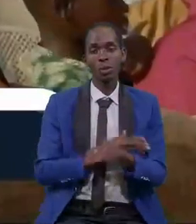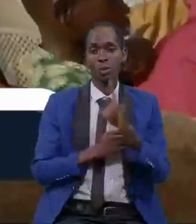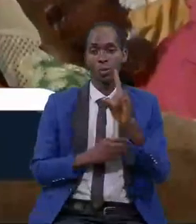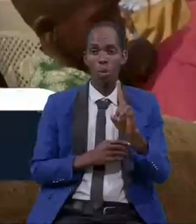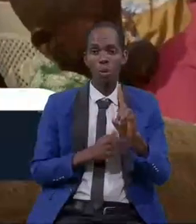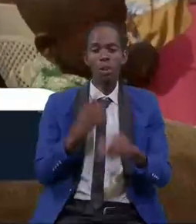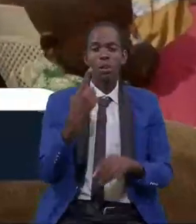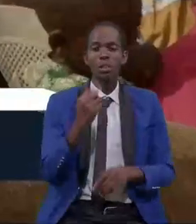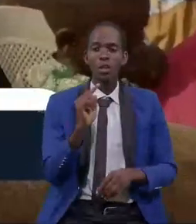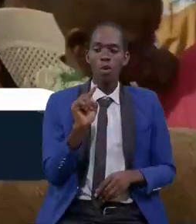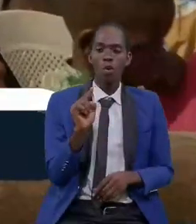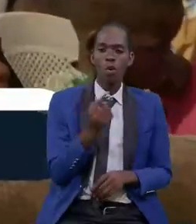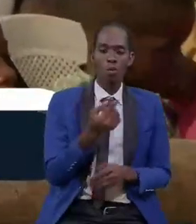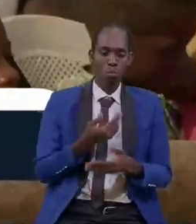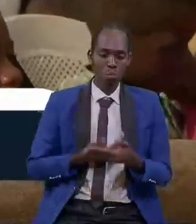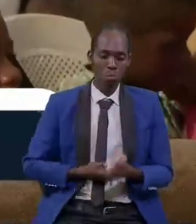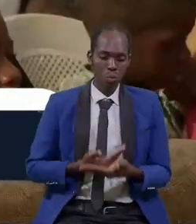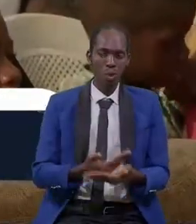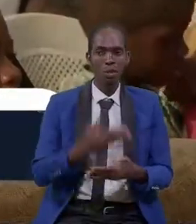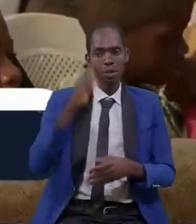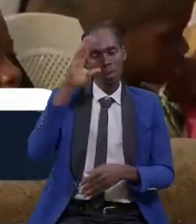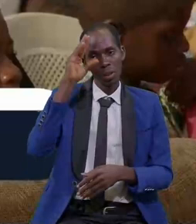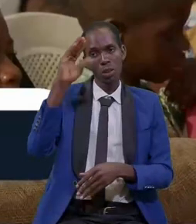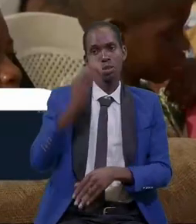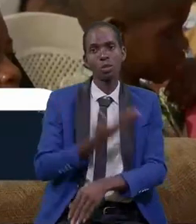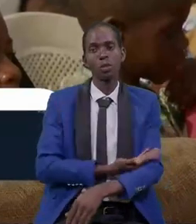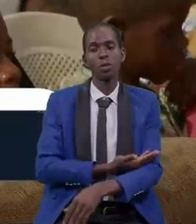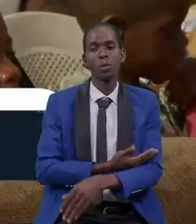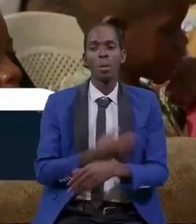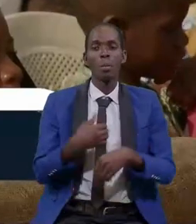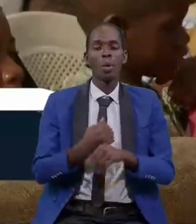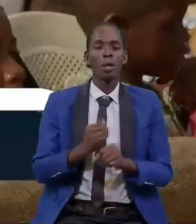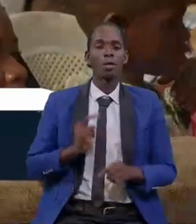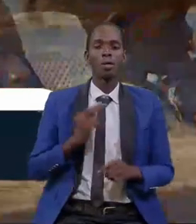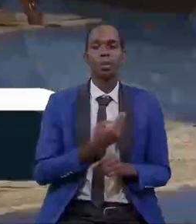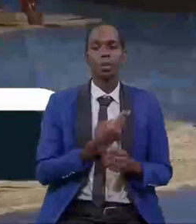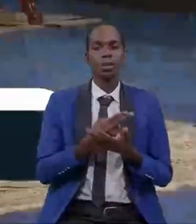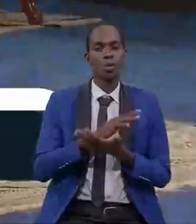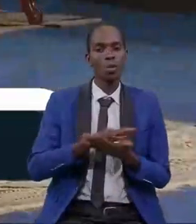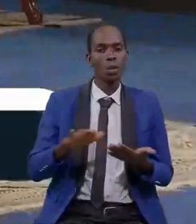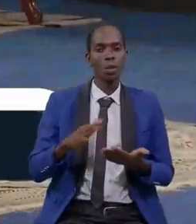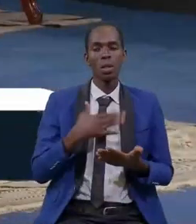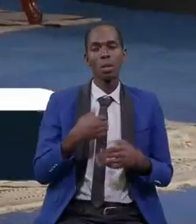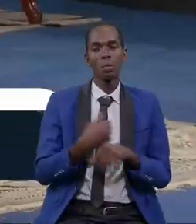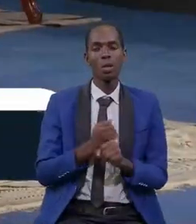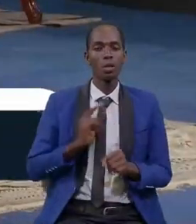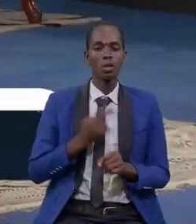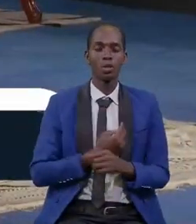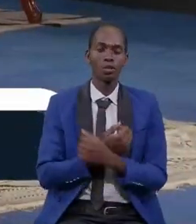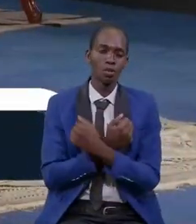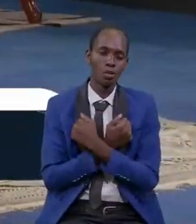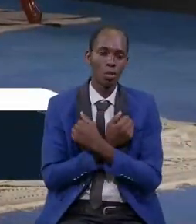le Fils unique qui nous rend saints et fait de nous des fils